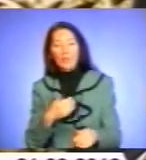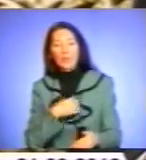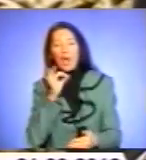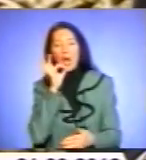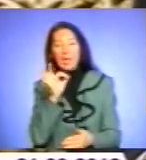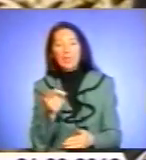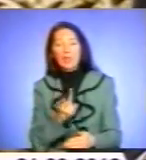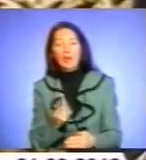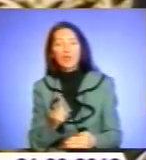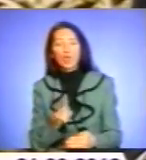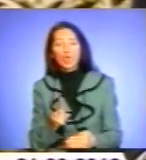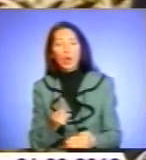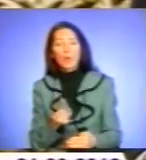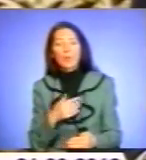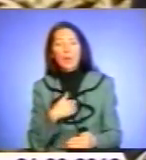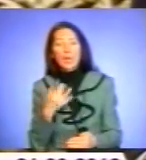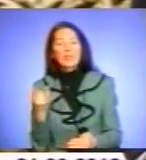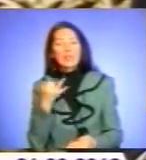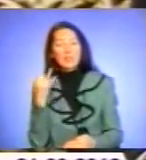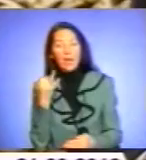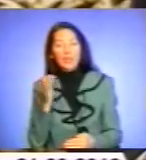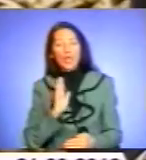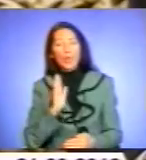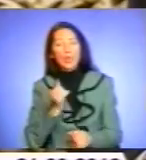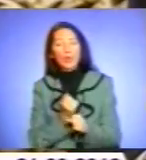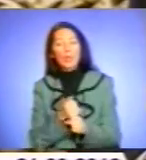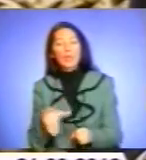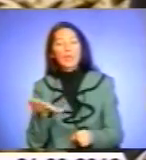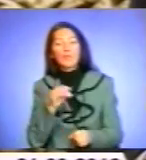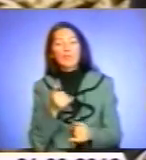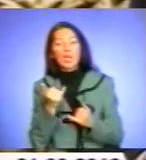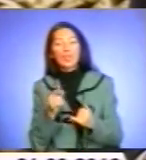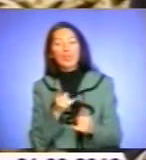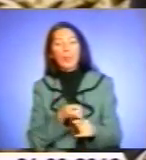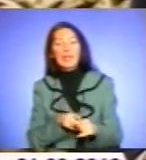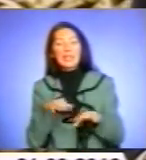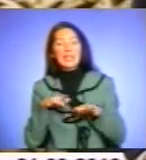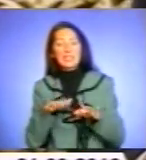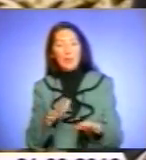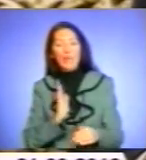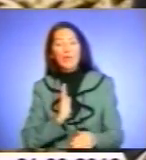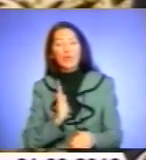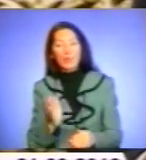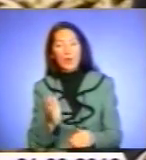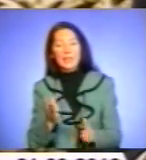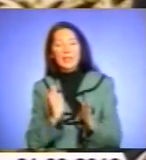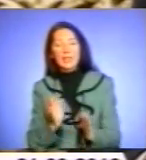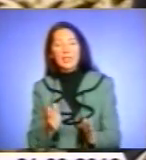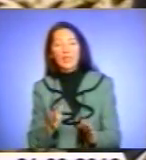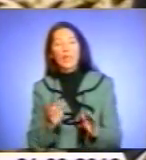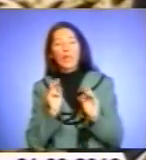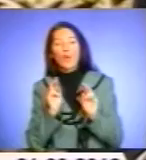що ми зацікавлені і будемо робити все, щоб ці справи відбувались тільки в